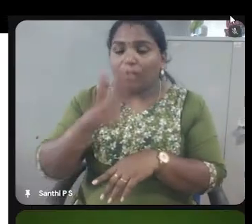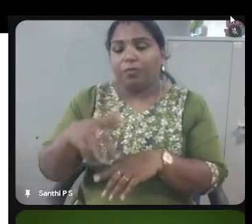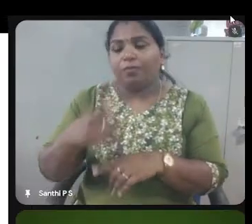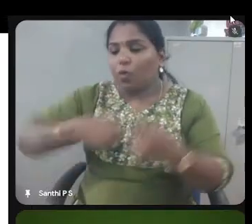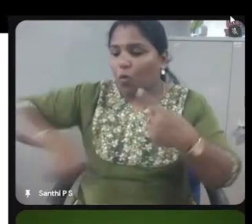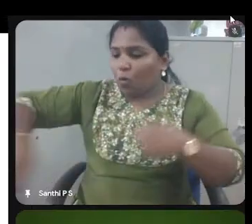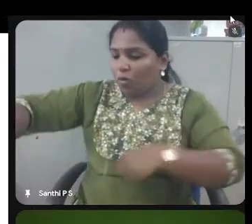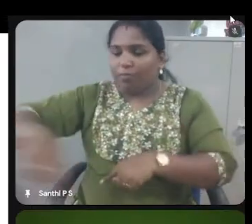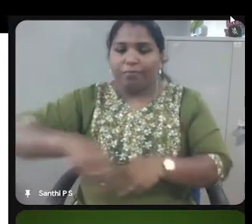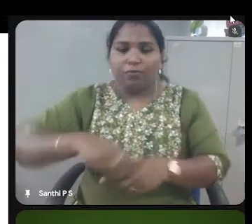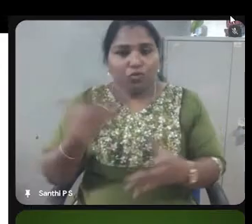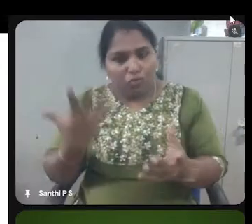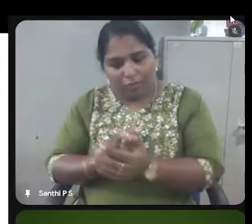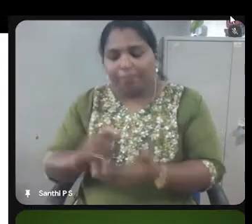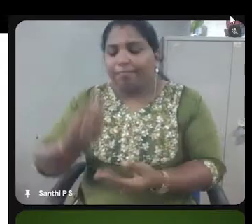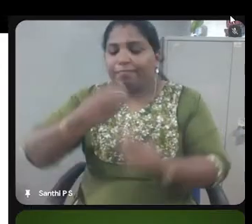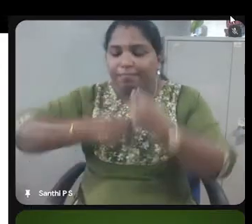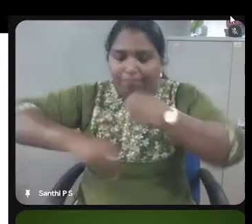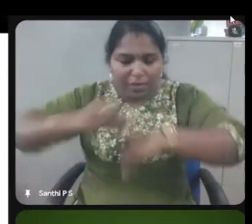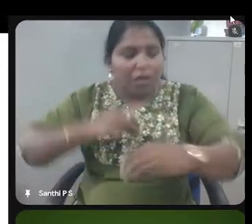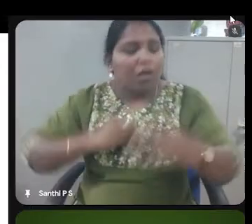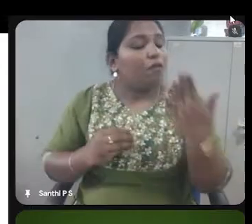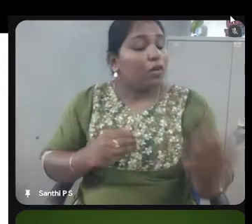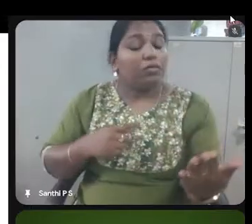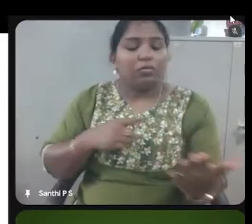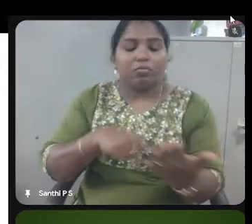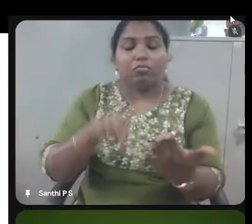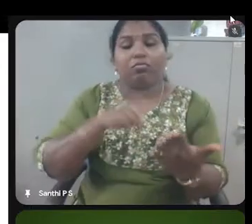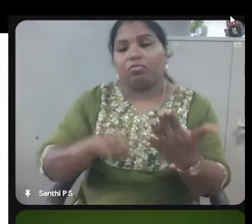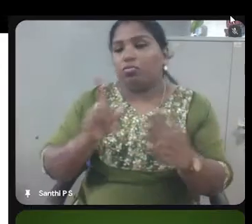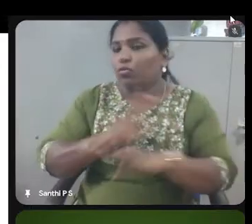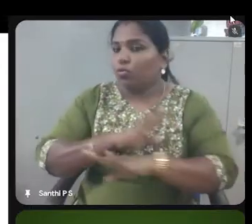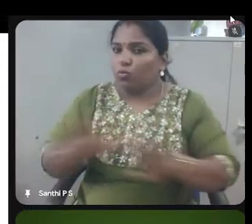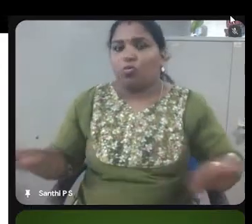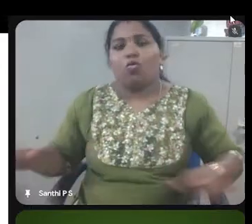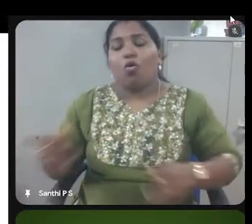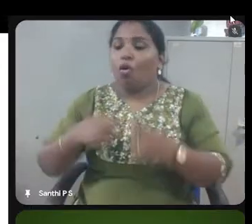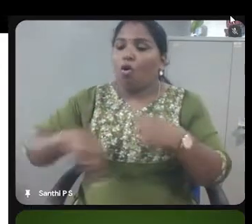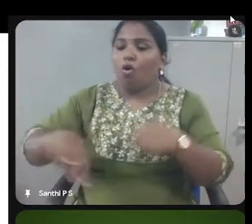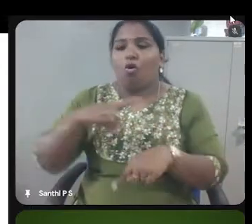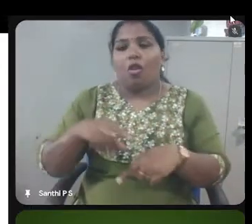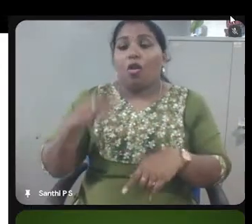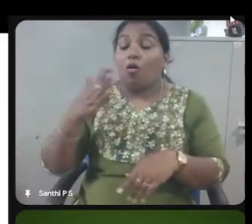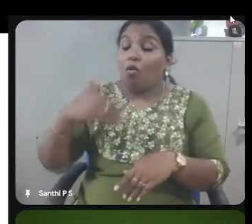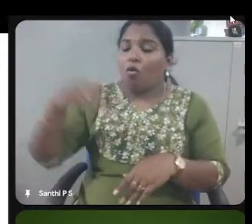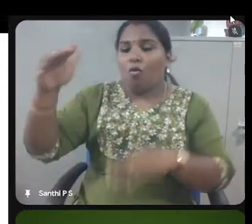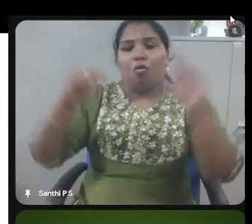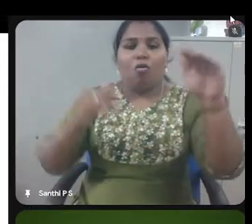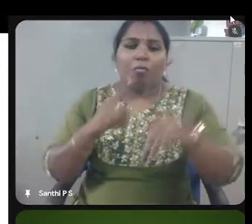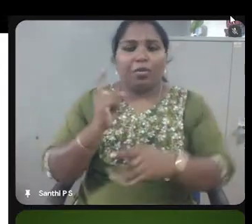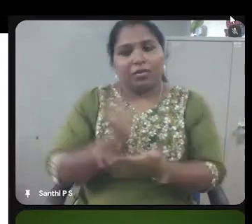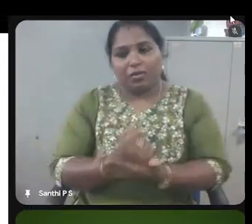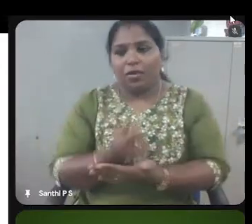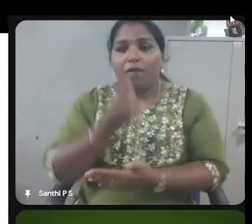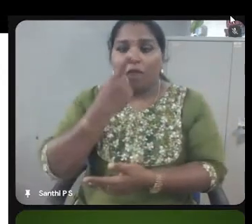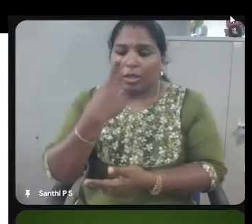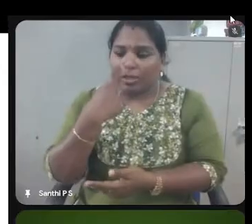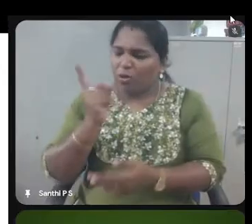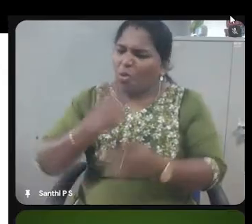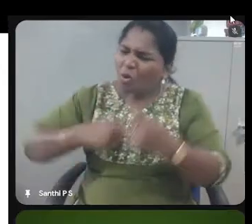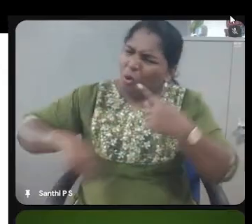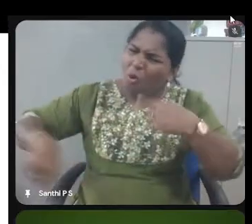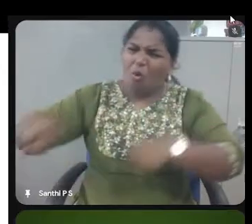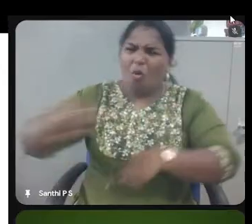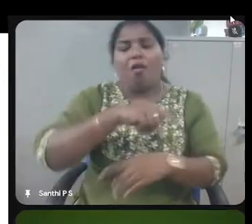സംസാരിക്കുക, കഴിക്കുക, നിങ്ങൾ അങ്ങോട്ടും ഇങ്ങോട്ടും സംസാരിക്കണം ആൻഡ് നോബഡി. അത് എൽഡേഴ്സും അത് ഫോളോ ചെയ്യണമെന്ന് എനിക്ക് തോന്നി. ബിക്കോസ് ഒരുപാട് ഹൗസ്